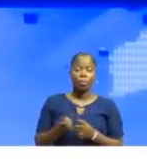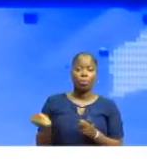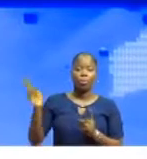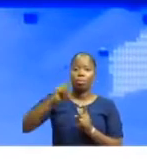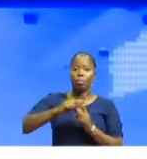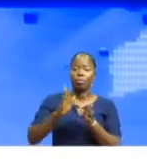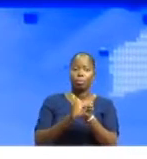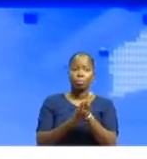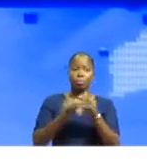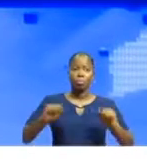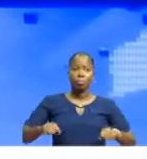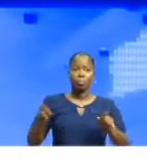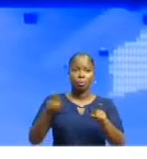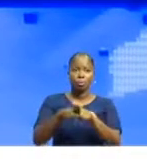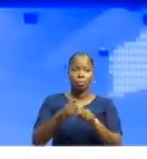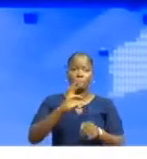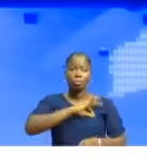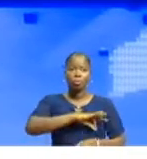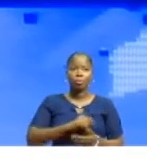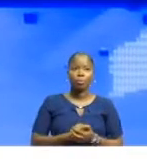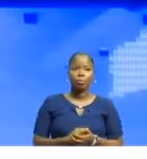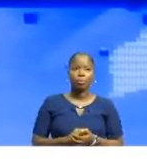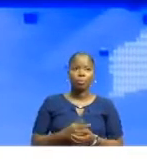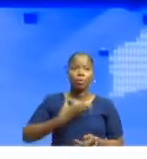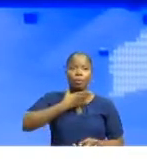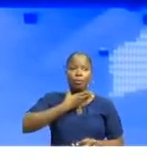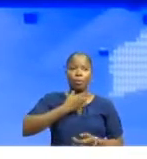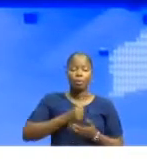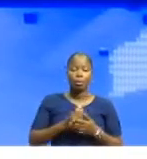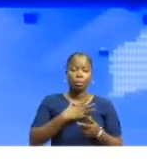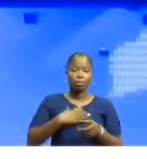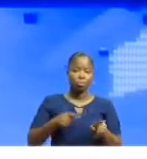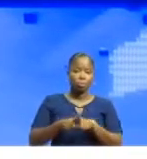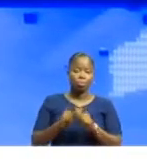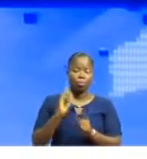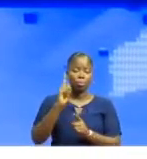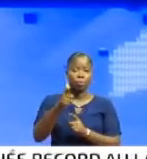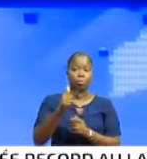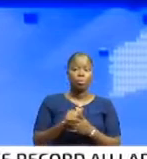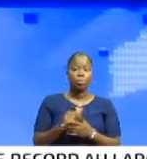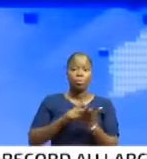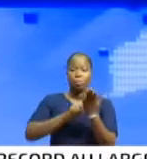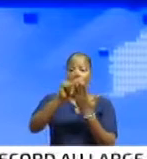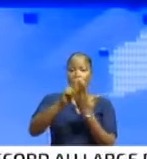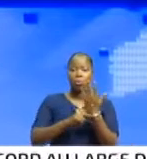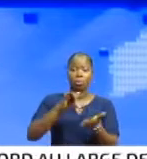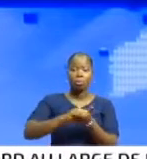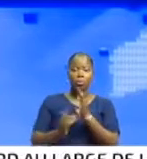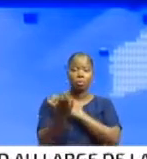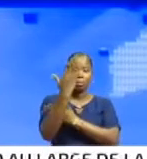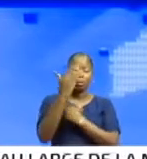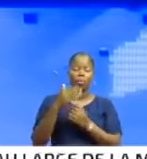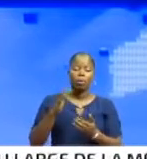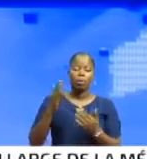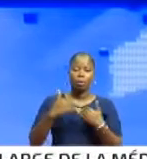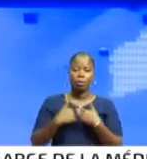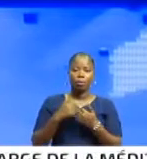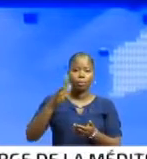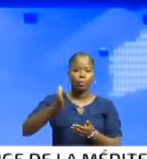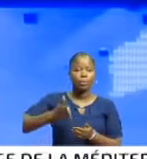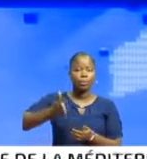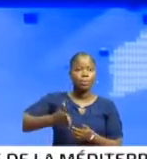elles pourront aussi profiter de farine de blé fortifier le lancement du programme bon départ s'est déroulée ce matin à thiès les fatigues l'eau nous en